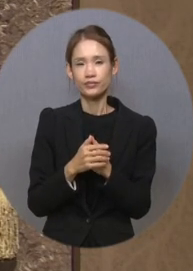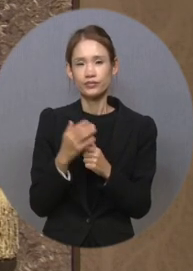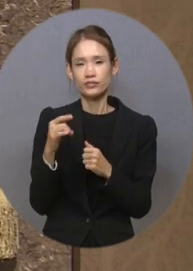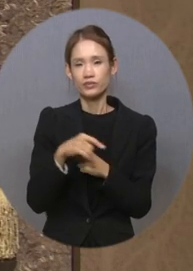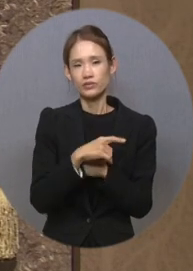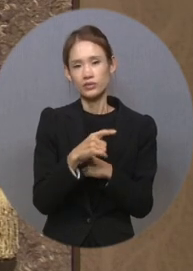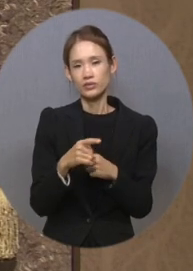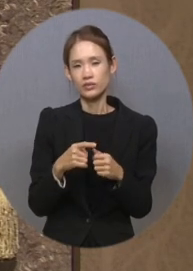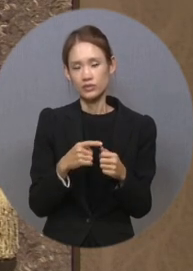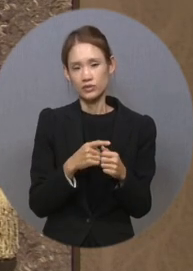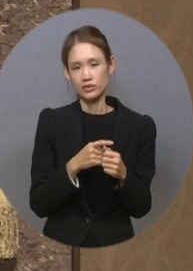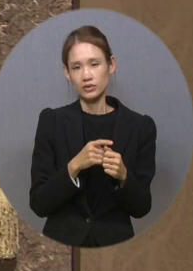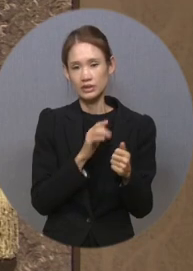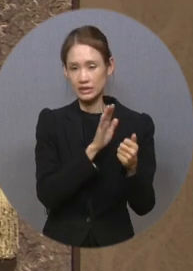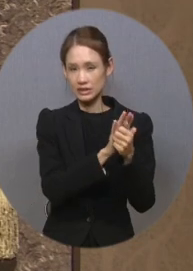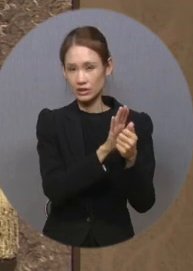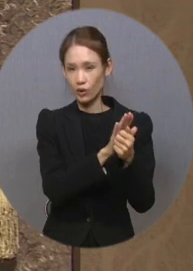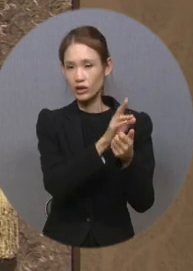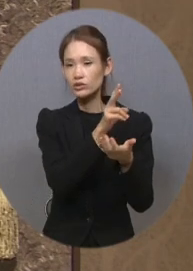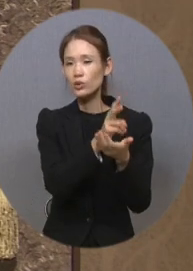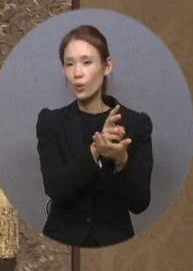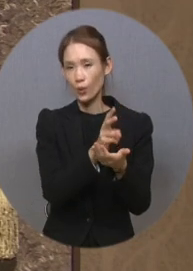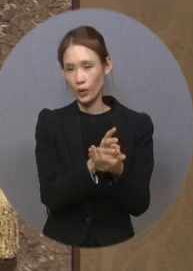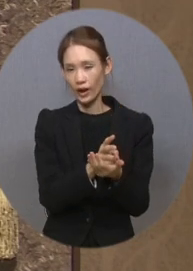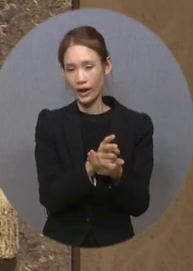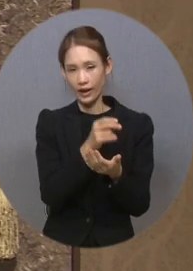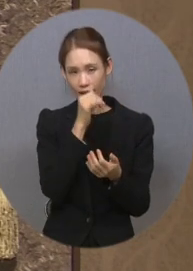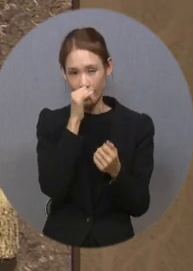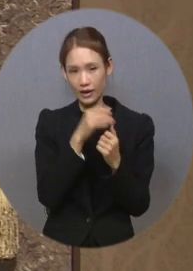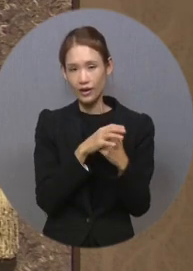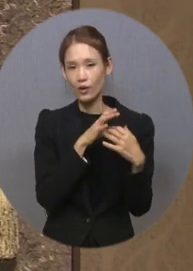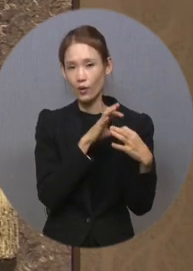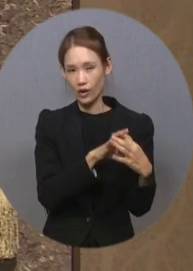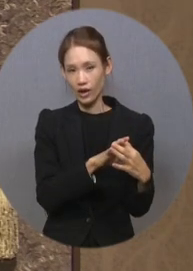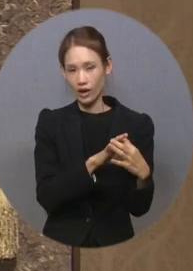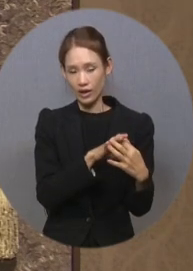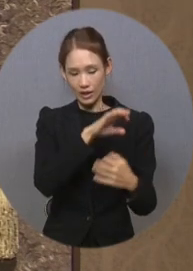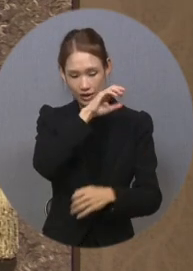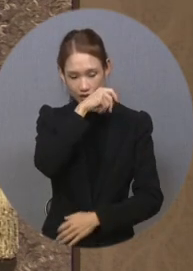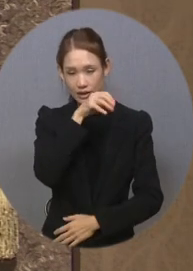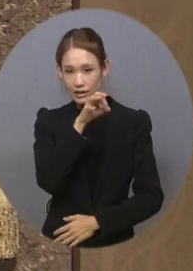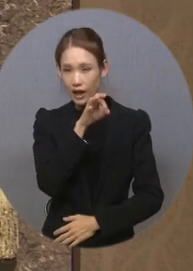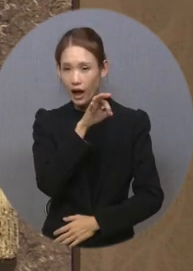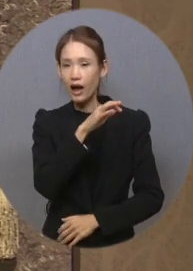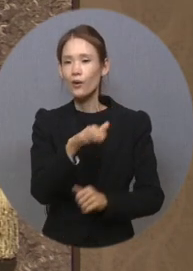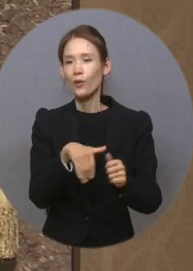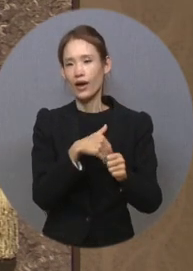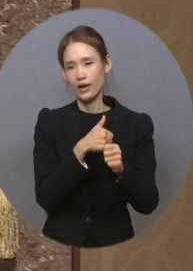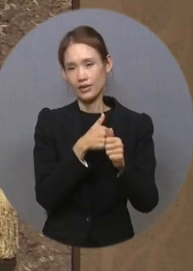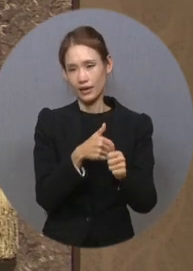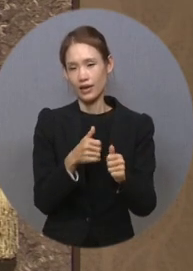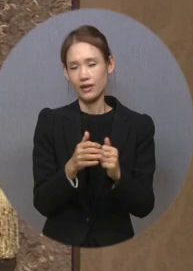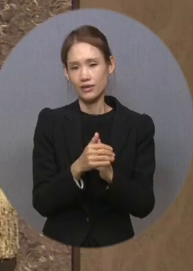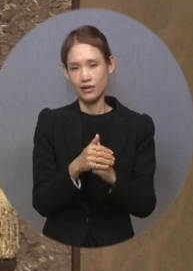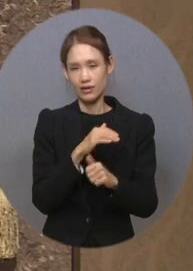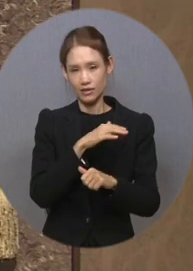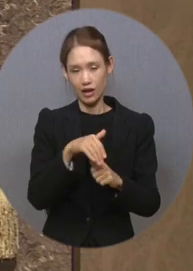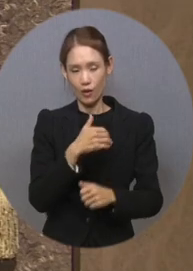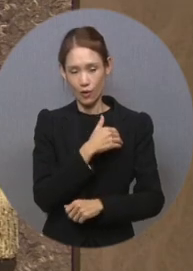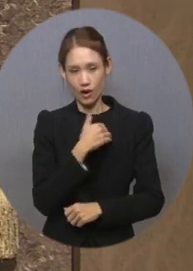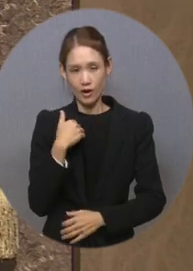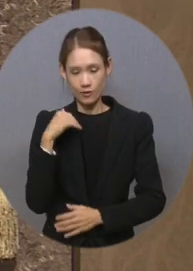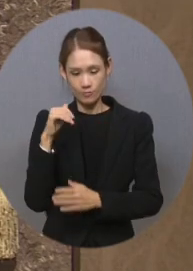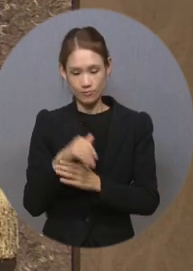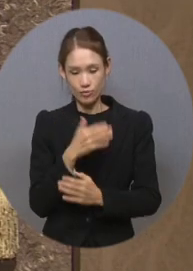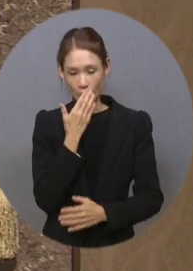그분들 지원 조례가 만들어졌습니다. 예, 그 조례 이제 재정에 따라서 또 네. 여건 되는 대로